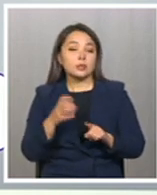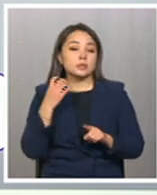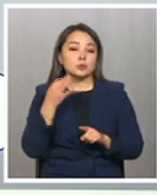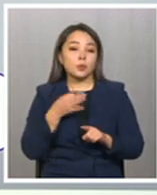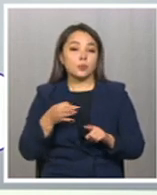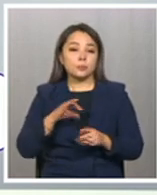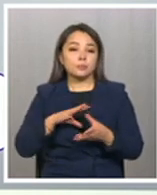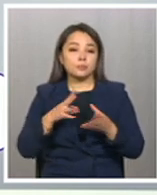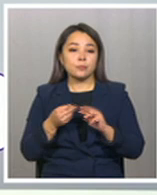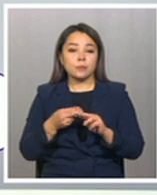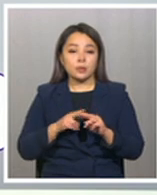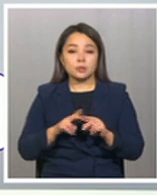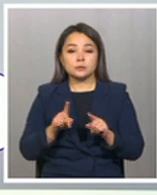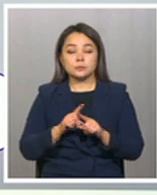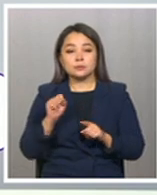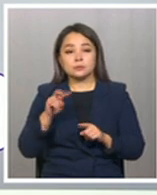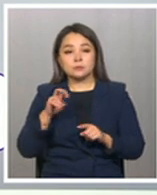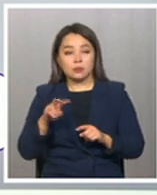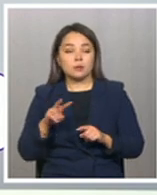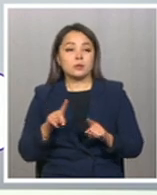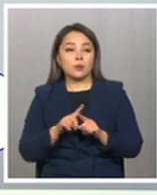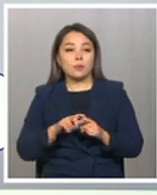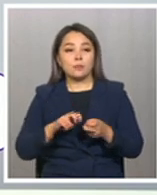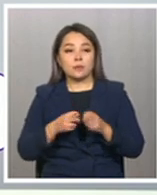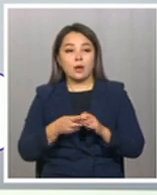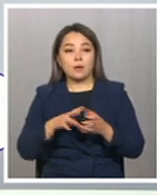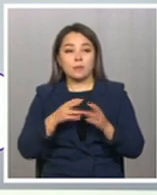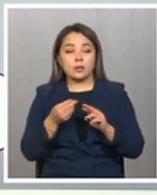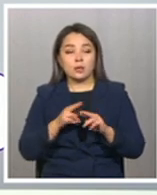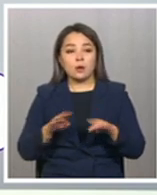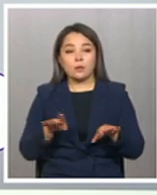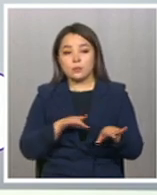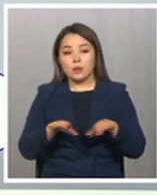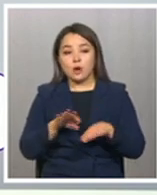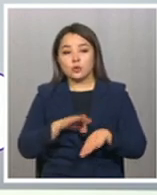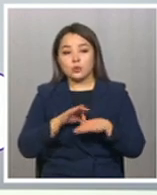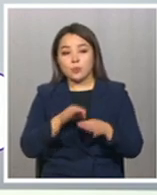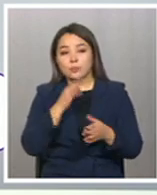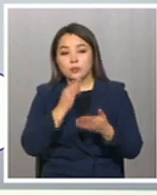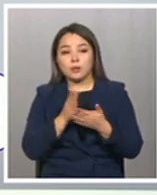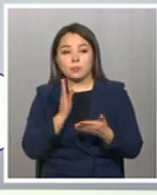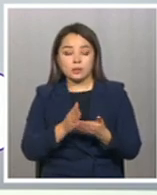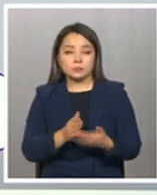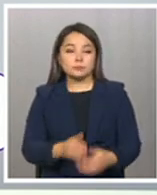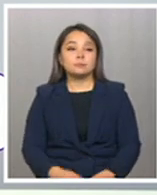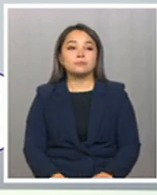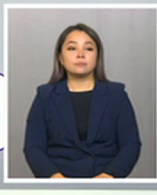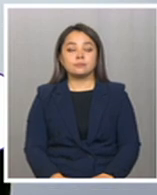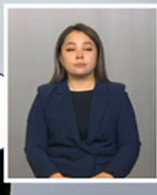облысындағы бұл арал мәселесі сияқты проблемаларды қозғап кетуге болады.